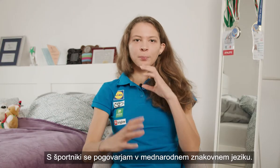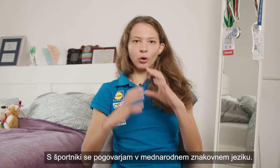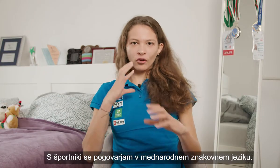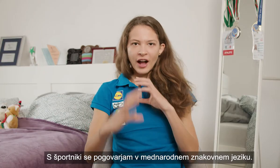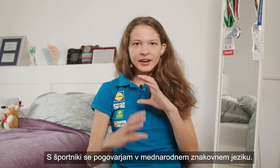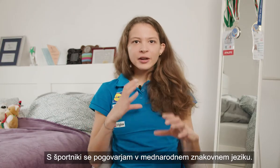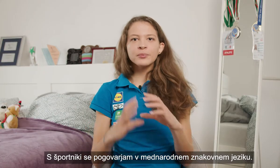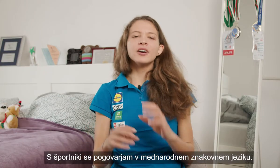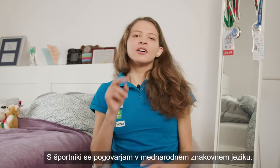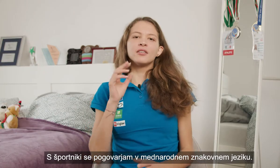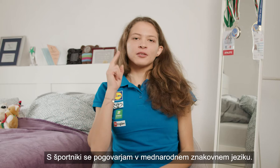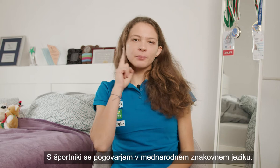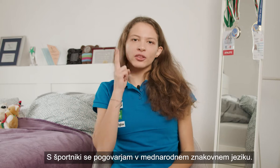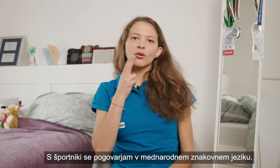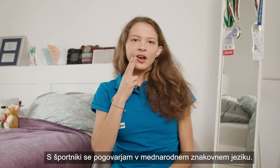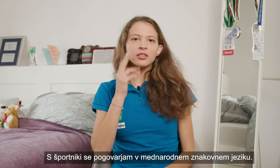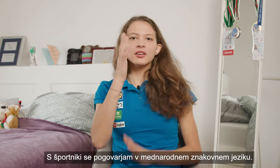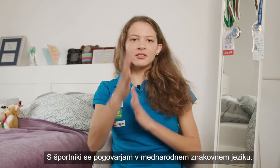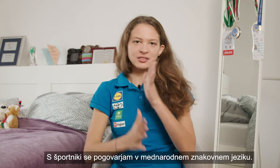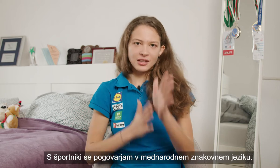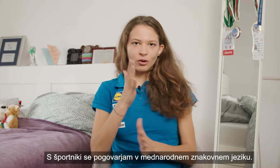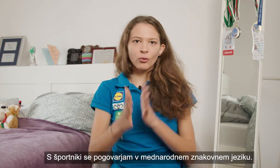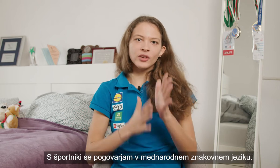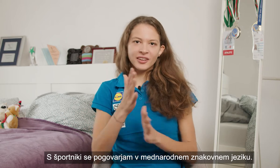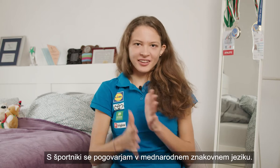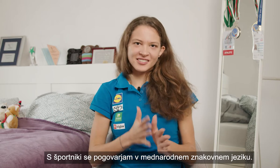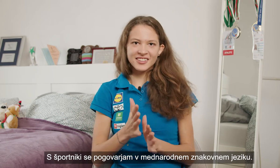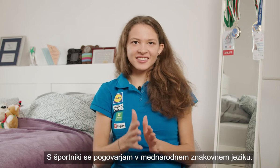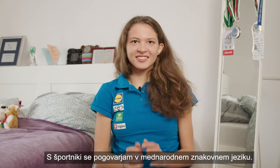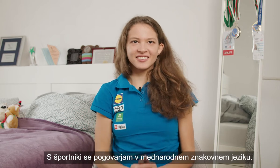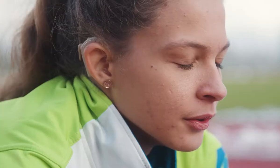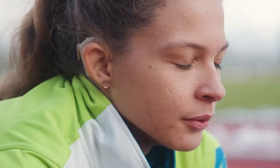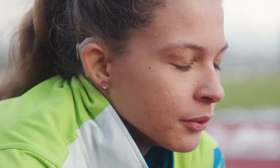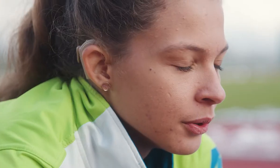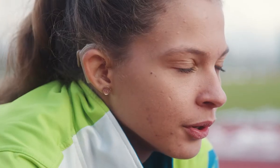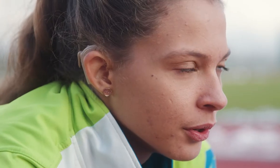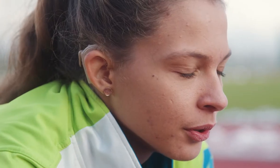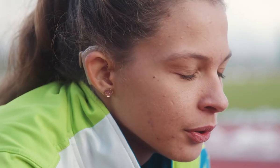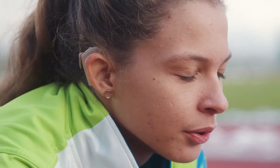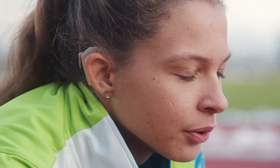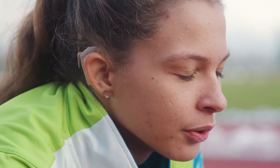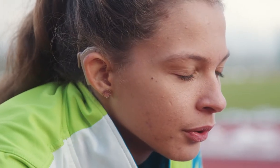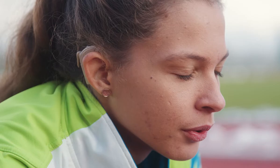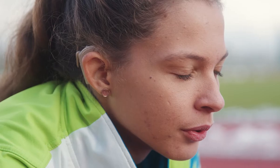se pogovarjam, mednarodni znakovni jezik.